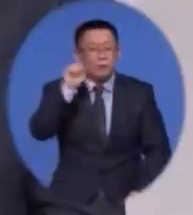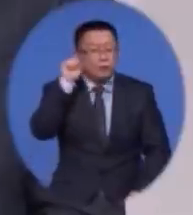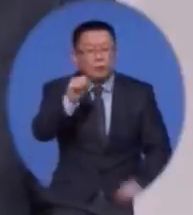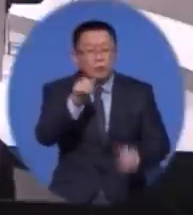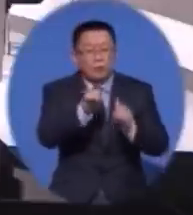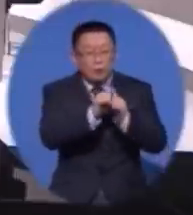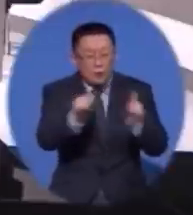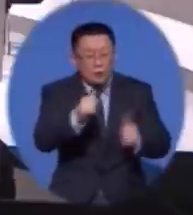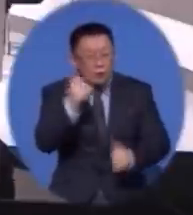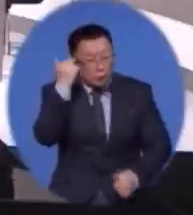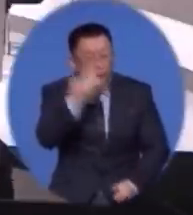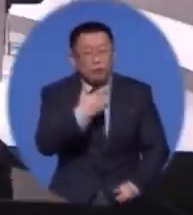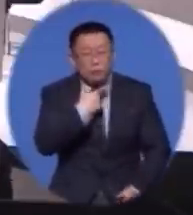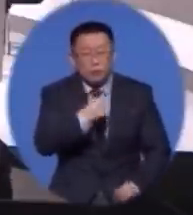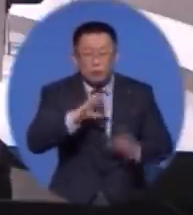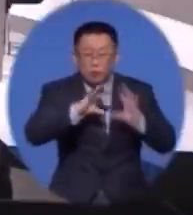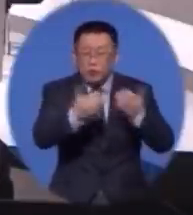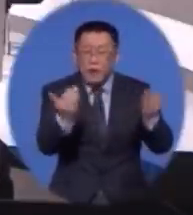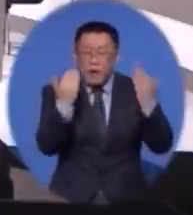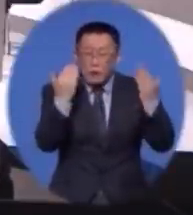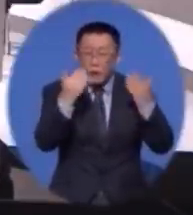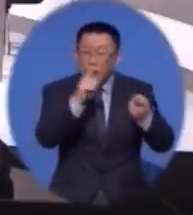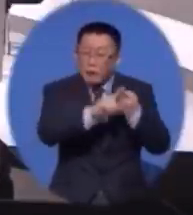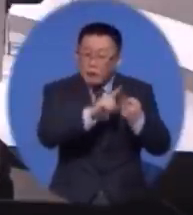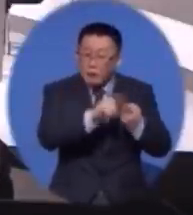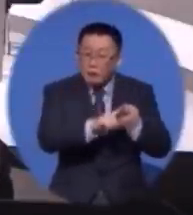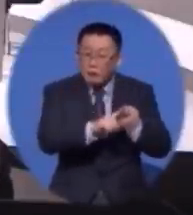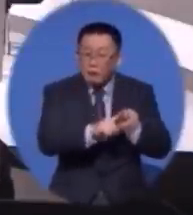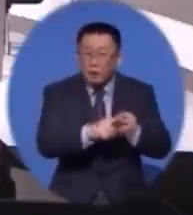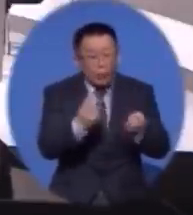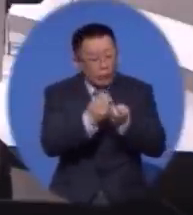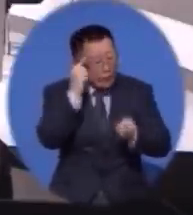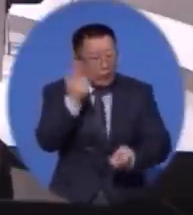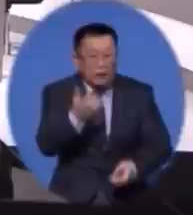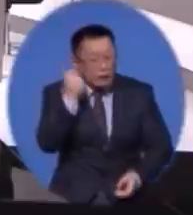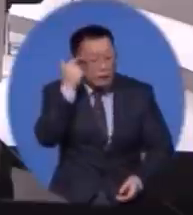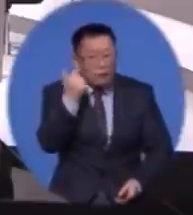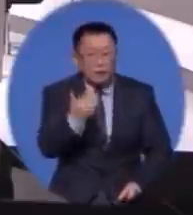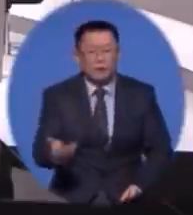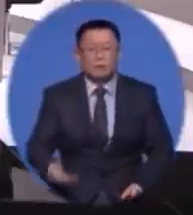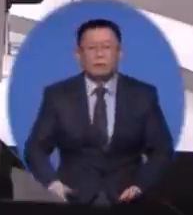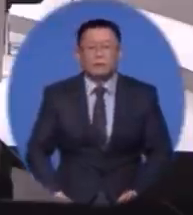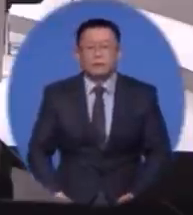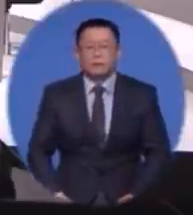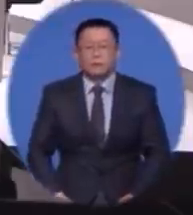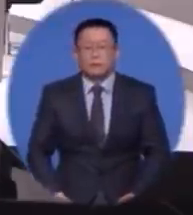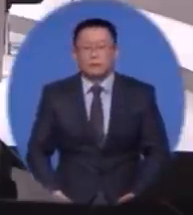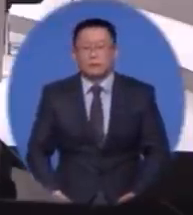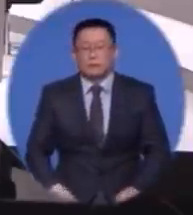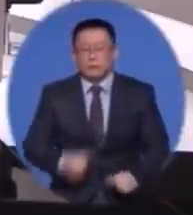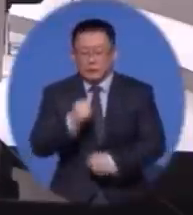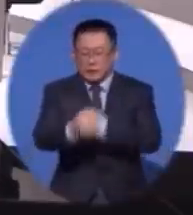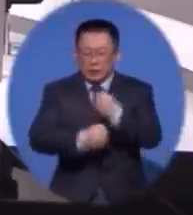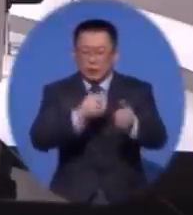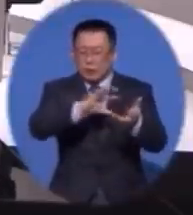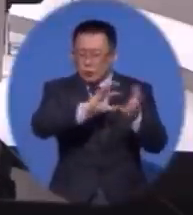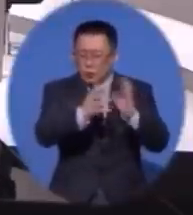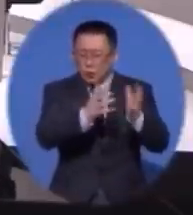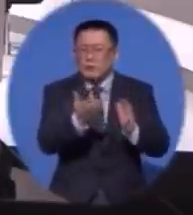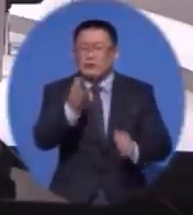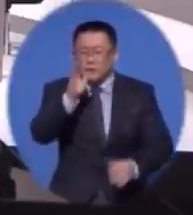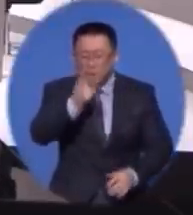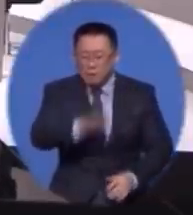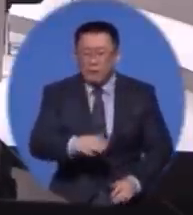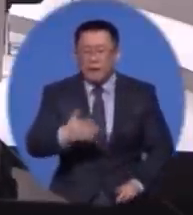좀 여쭙겠습니다. 이 국제학교 부분들에 대해서는 좀 어떻게 생각하십니까? 아무리 자유 토론이라고 하더라도